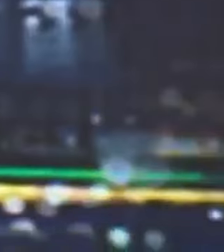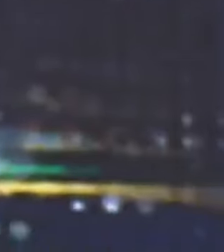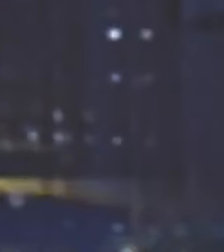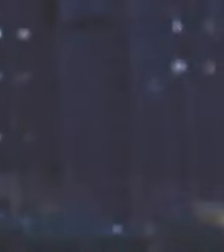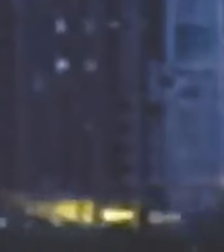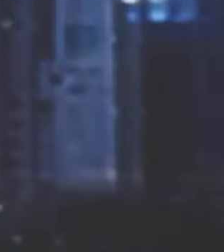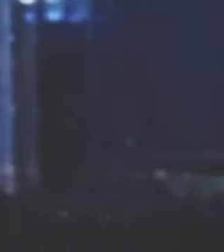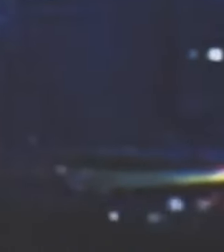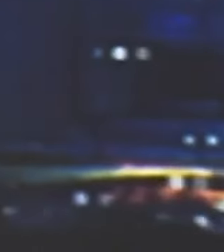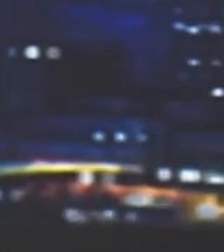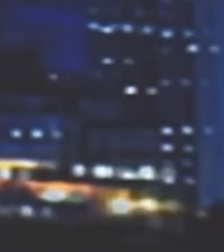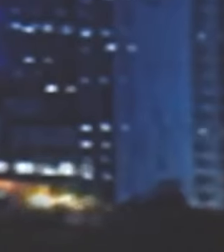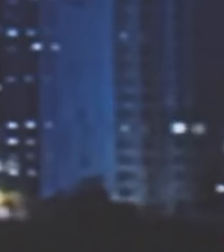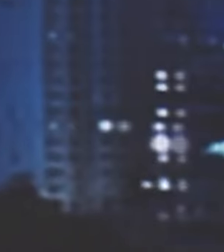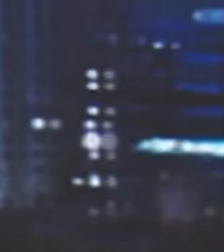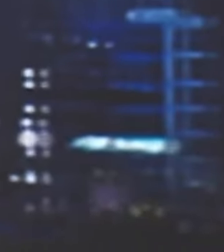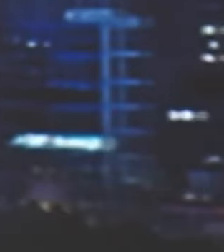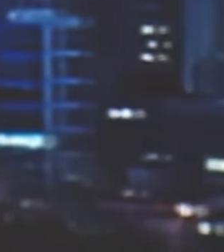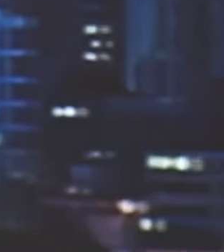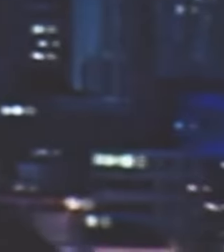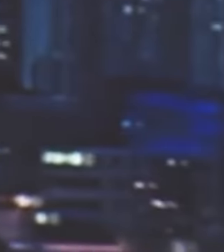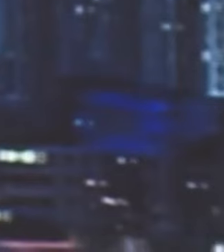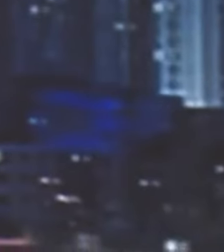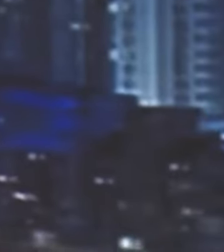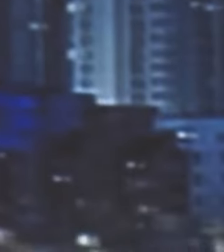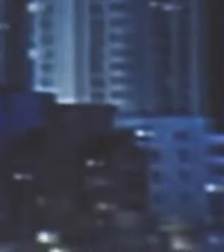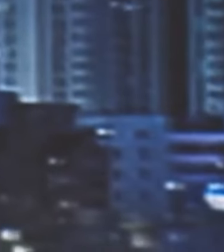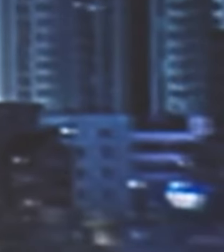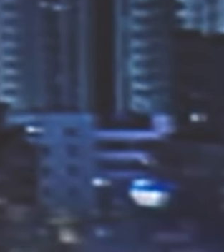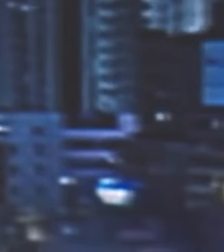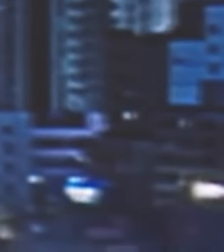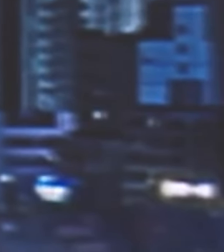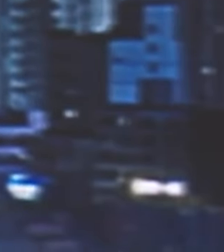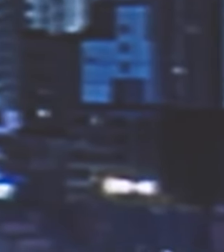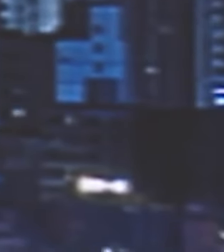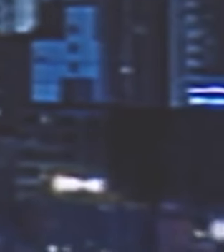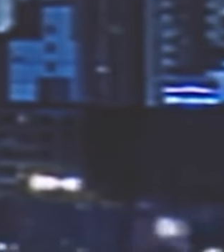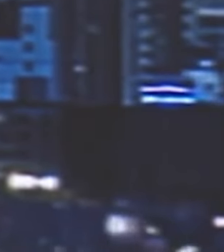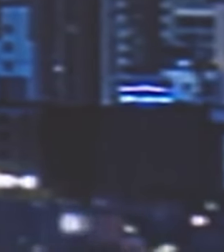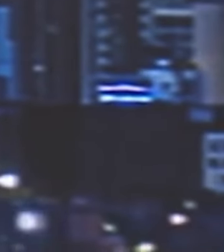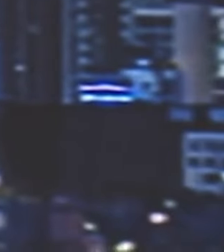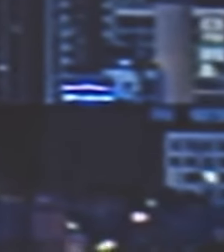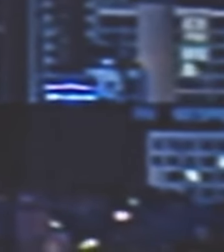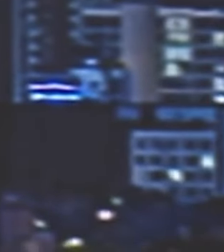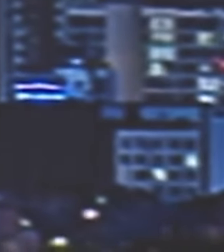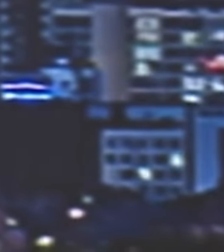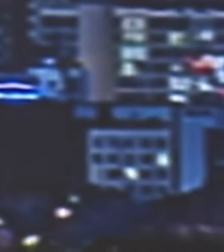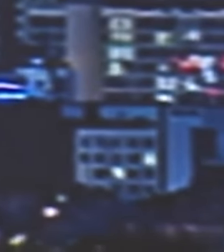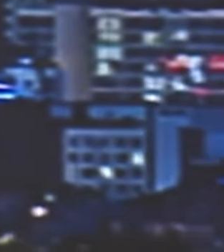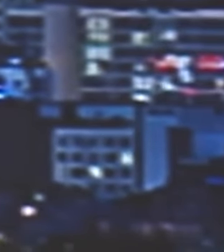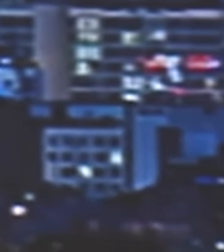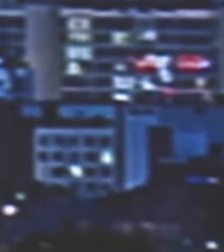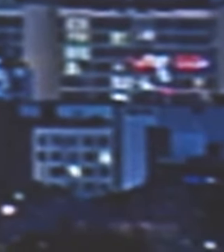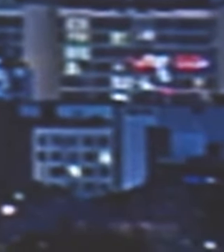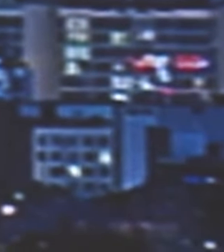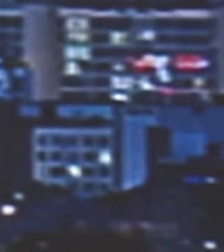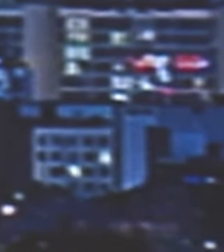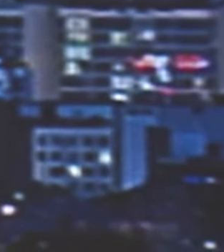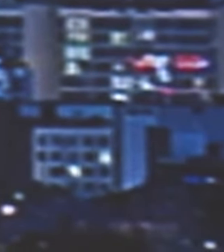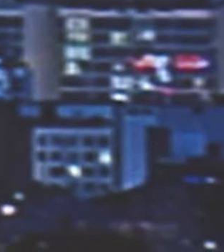연수입니다 jtbc 뉴스를 시청해 주신 여러분 고맙습니다 저희는 저녁 6시 50분 뉴스룸에서 뵙겠습니다